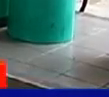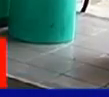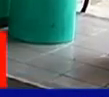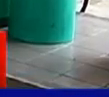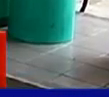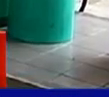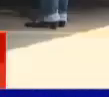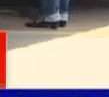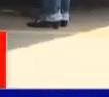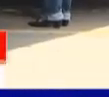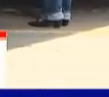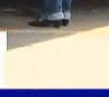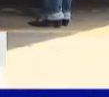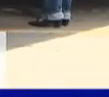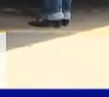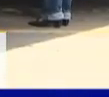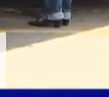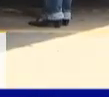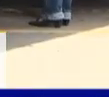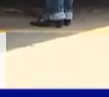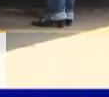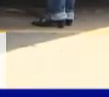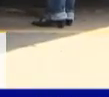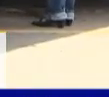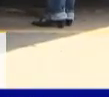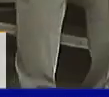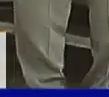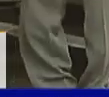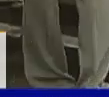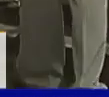Harga petrol dan diesel diumum setiap Rabu.